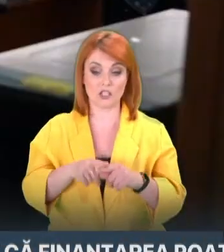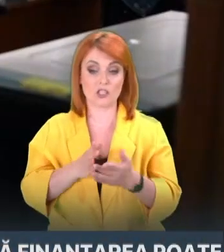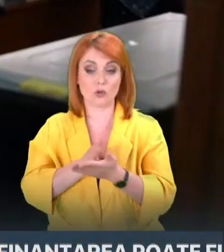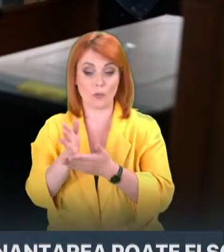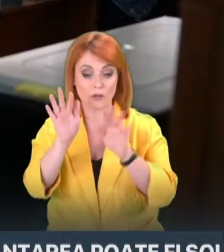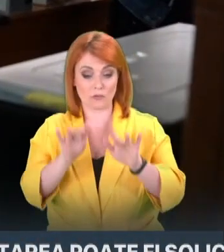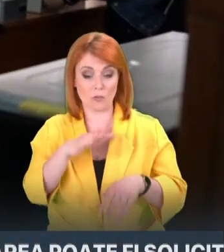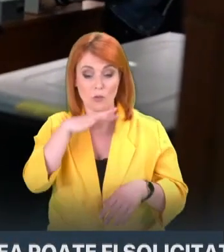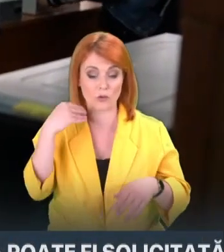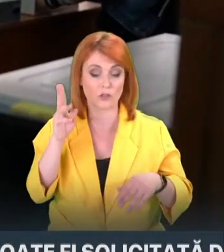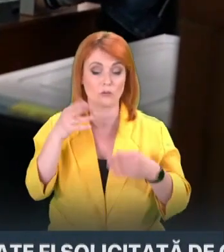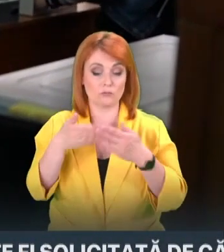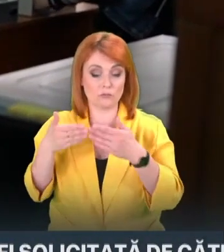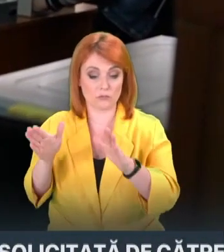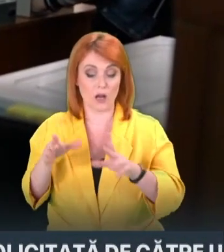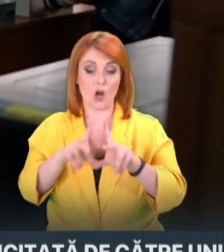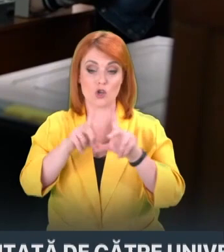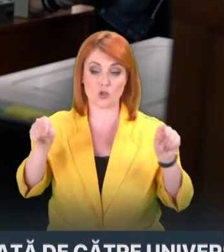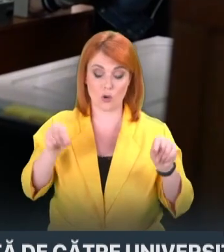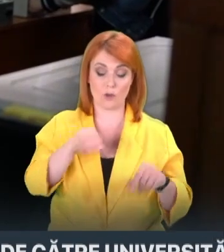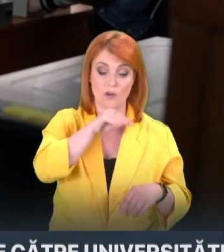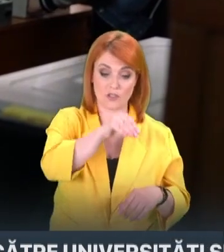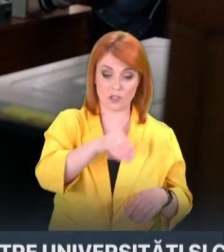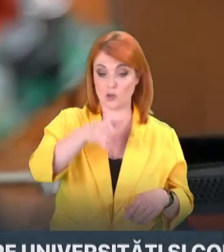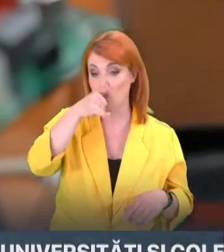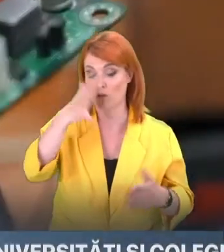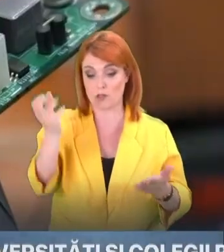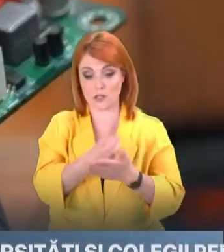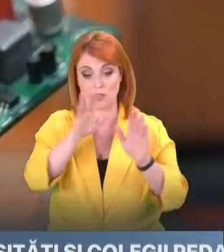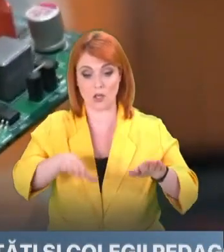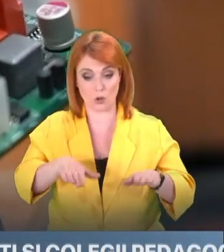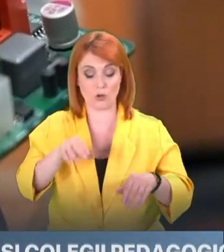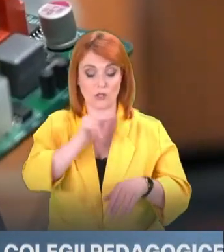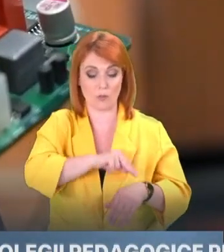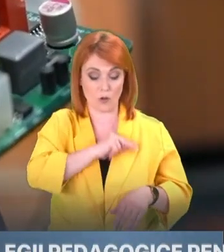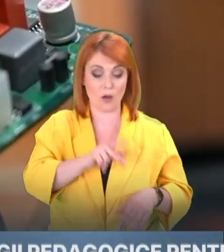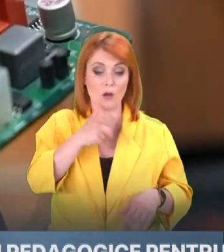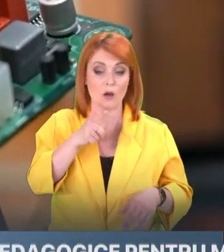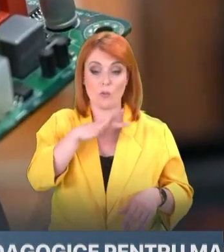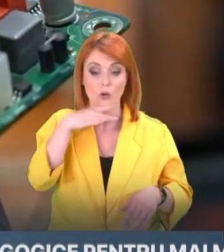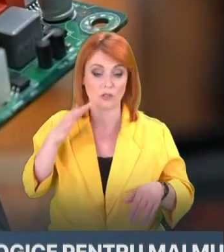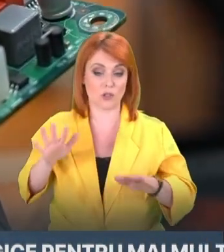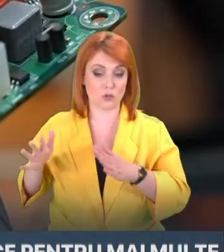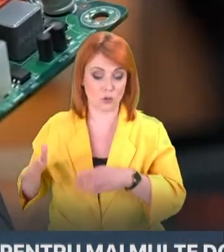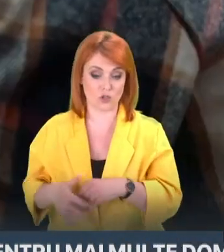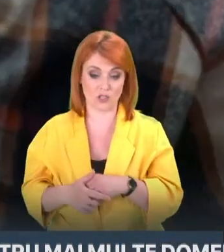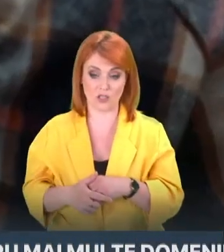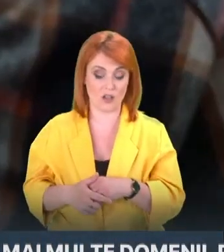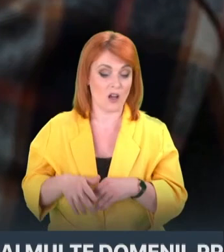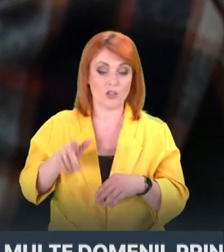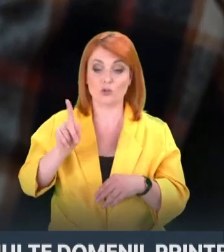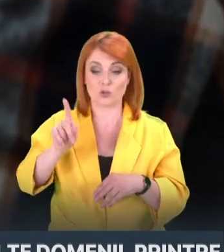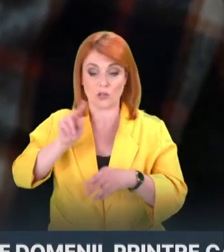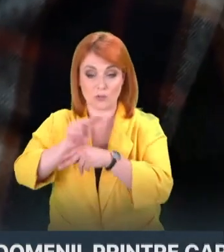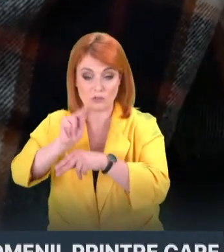mulți dintre absolvenții școlilor profesionale nu pot să-și găsească un loc de muncă, deoarece în multe cazuri curricula nu este adaptată la